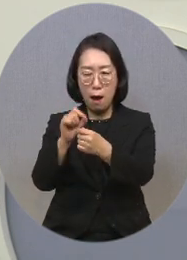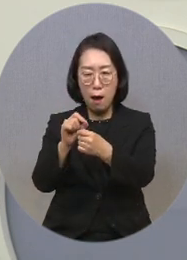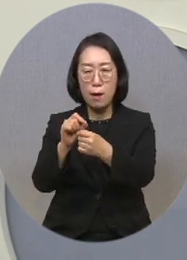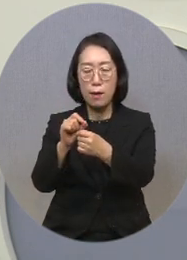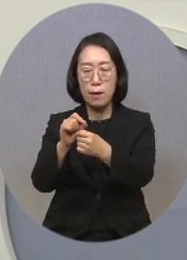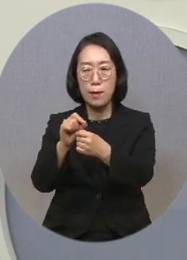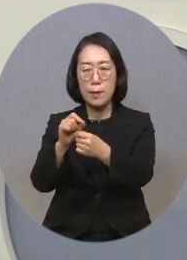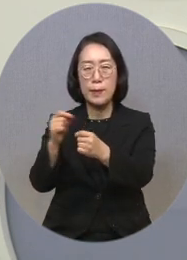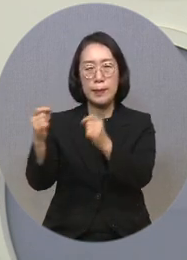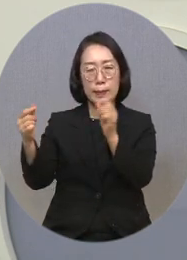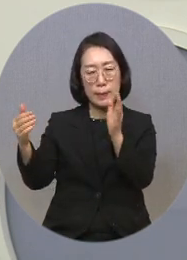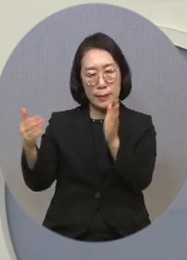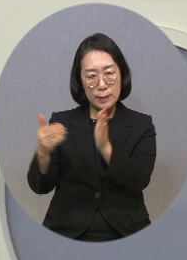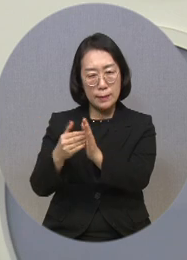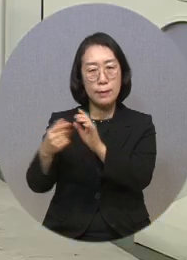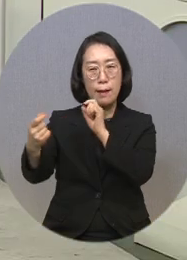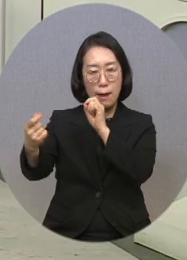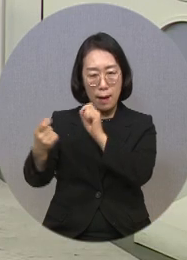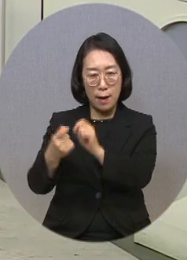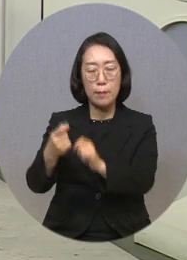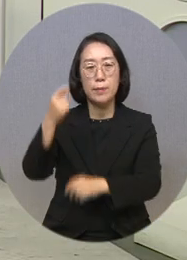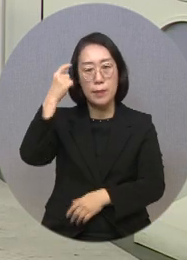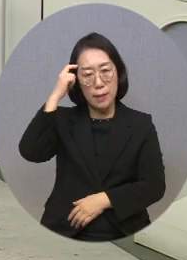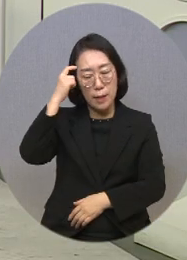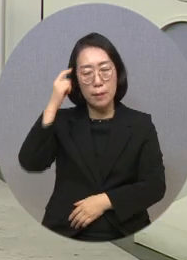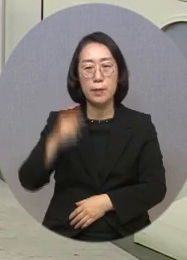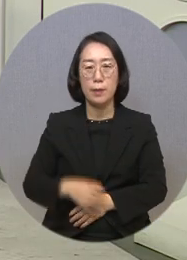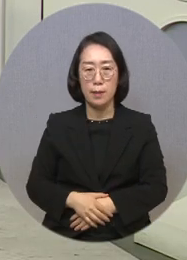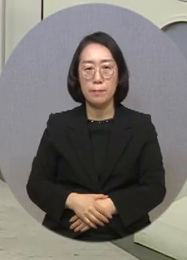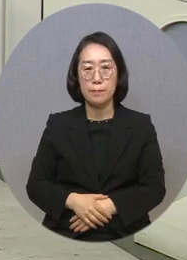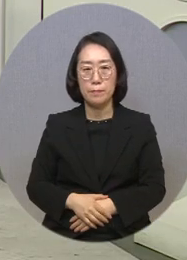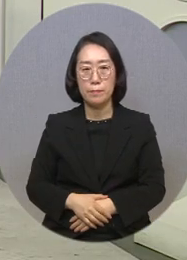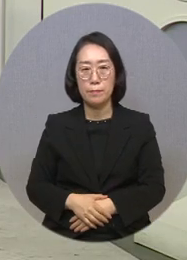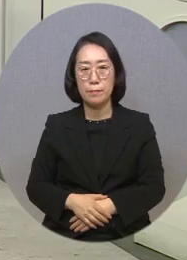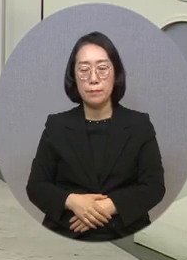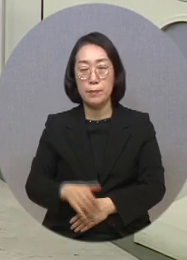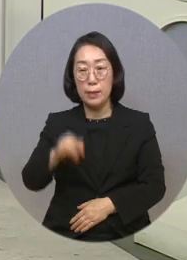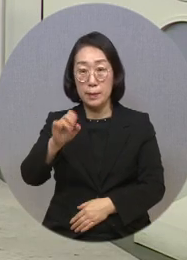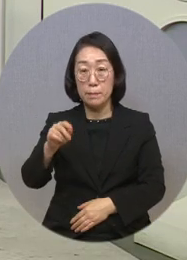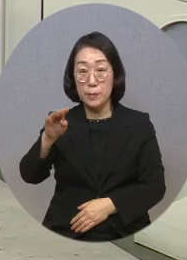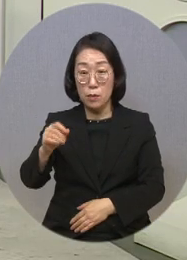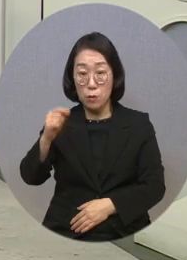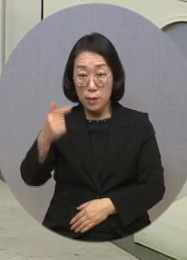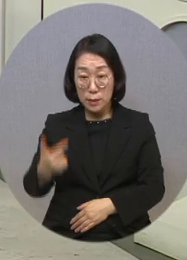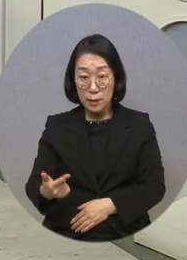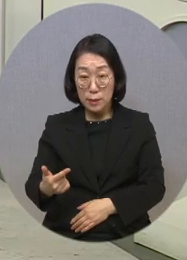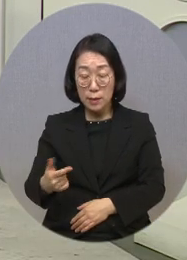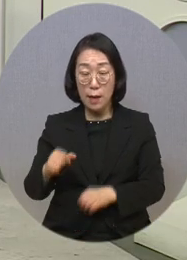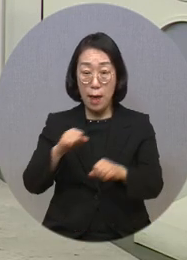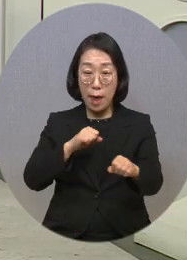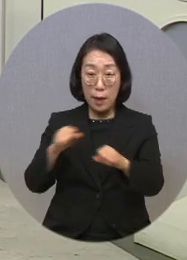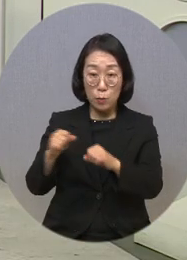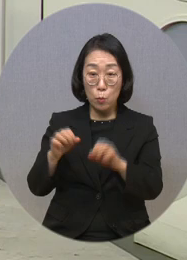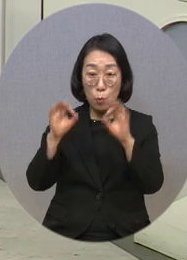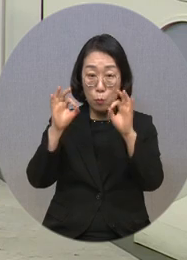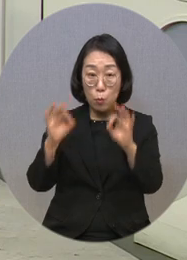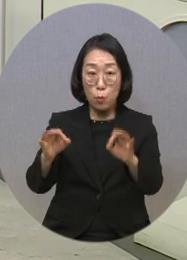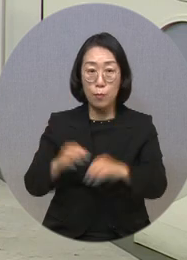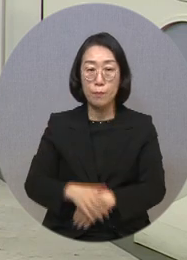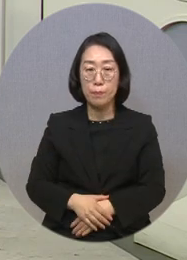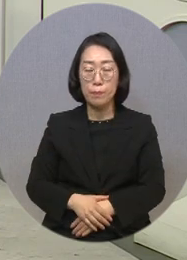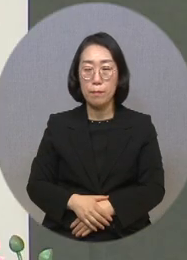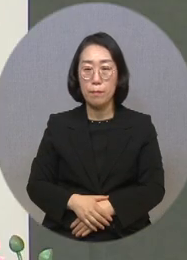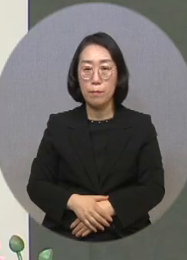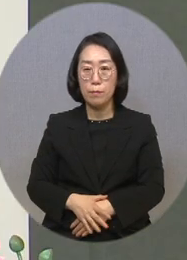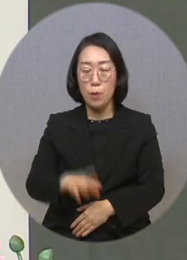저는 다 됐다고 생각합니다. 네, 그러니까 이제 지금 이제, 그 김정은이가 하는 행위가 예.